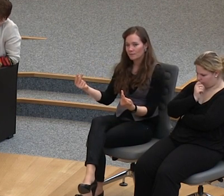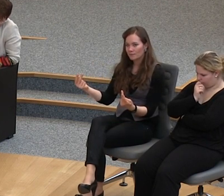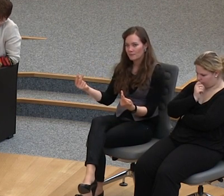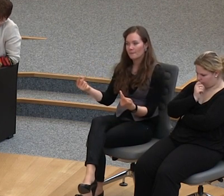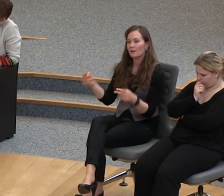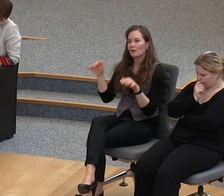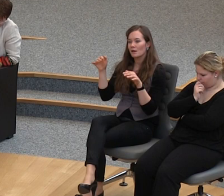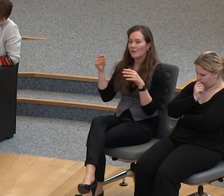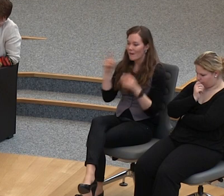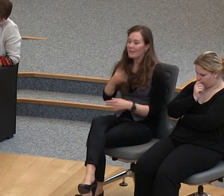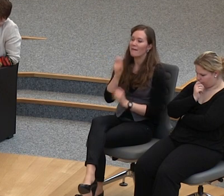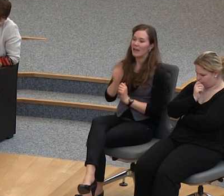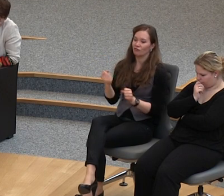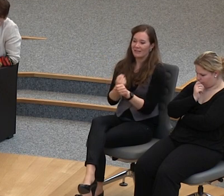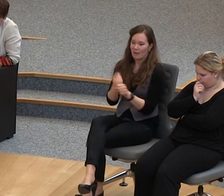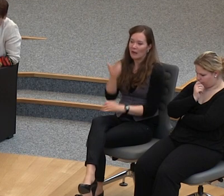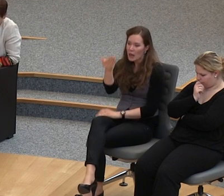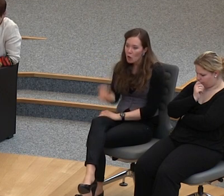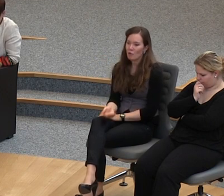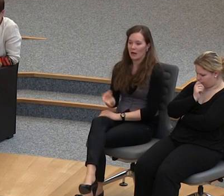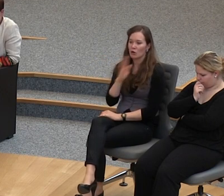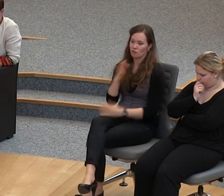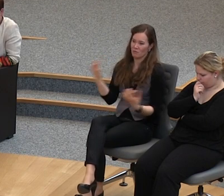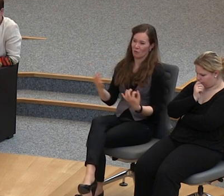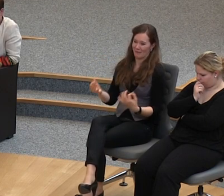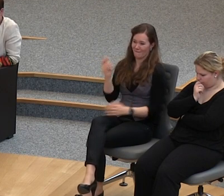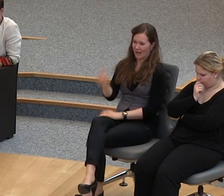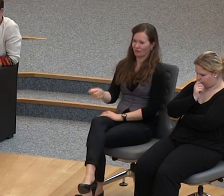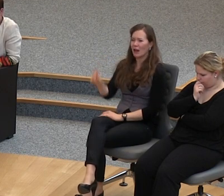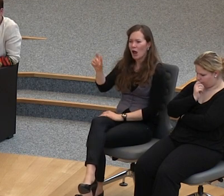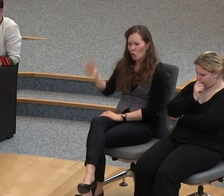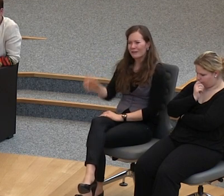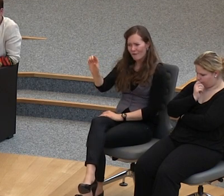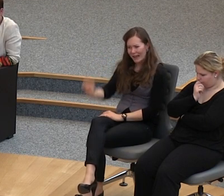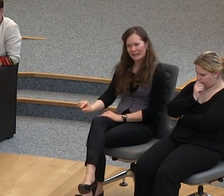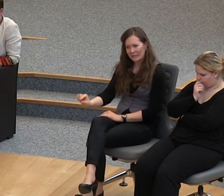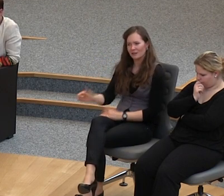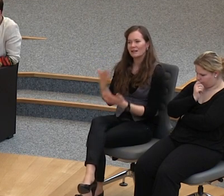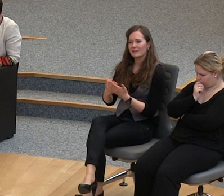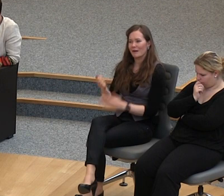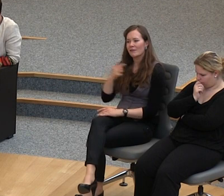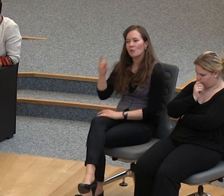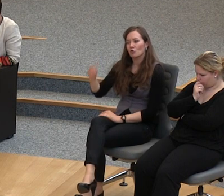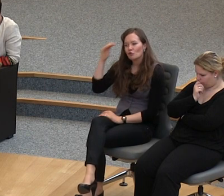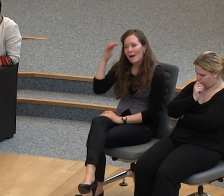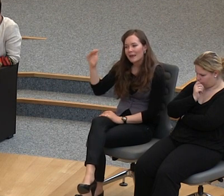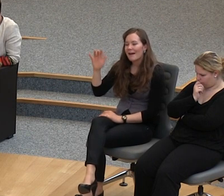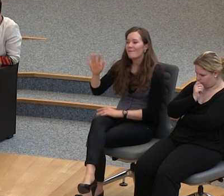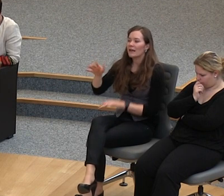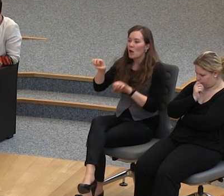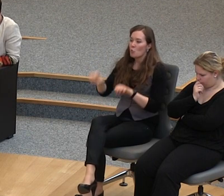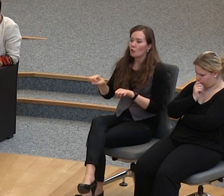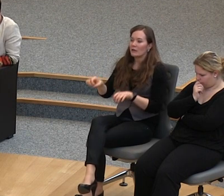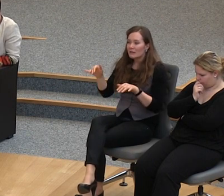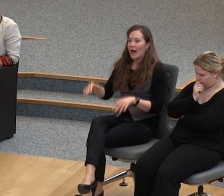ein Einkommen mit der Arbeit erzielt werden. Das ist in Werkstätten nicht der Fall. Das heißt, da müssen wir überlegen, ob wir nicht